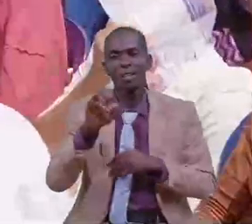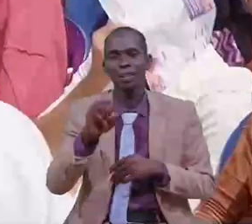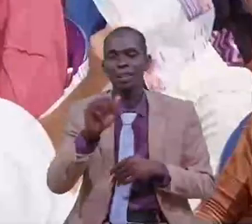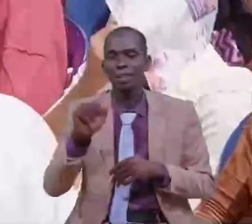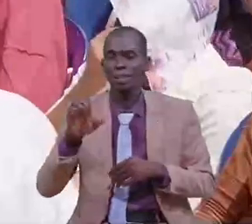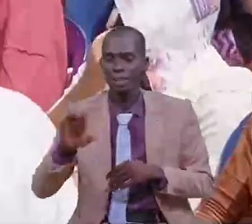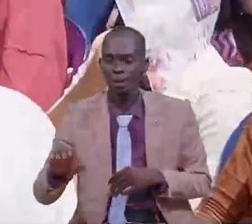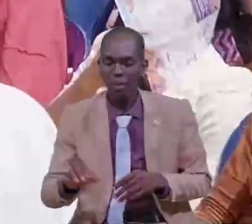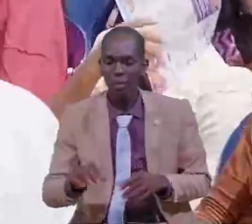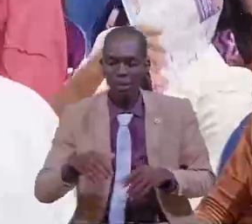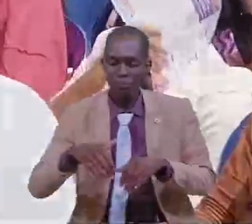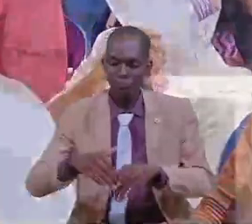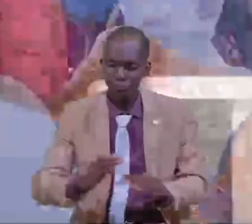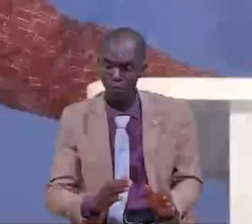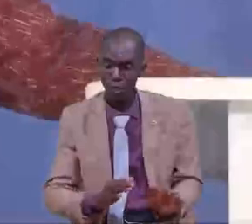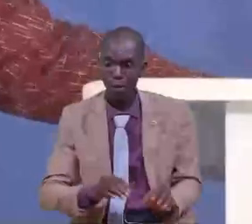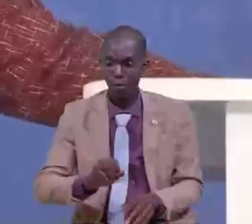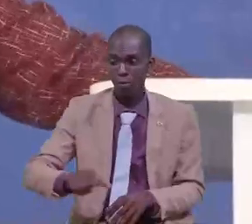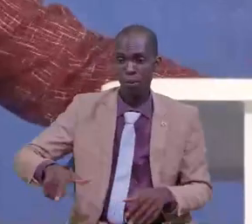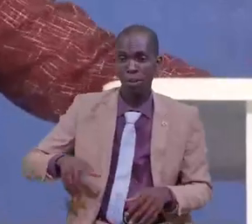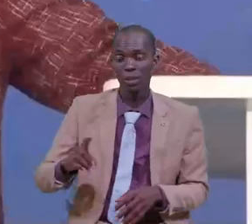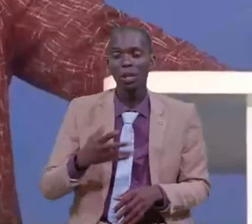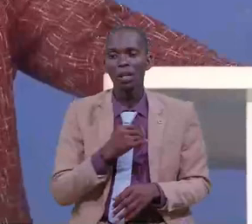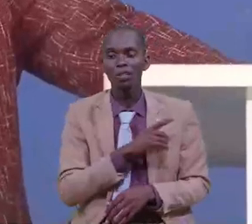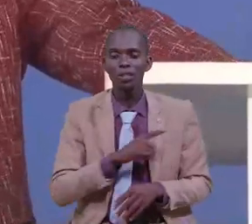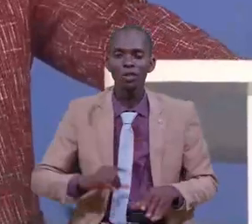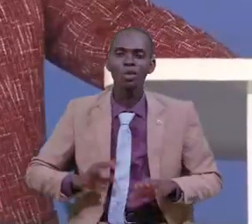Isaac a cultivé et Dieu lui a donné